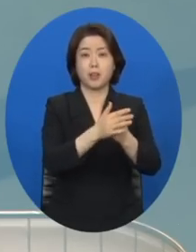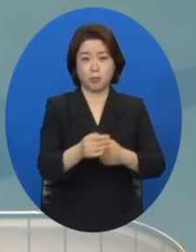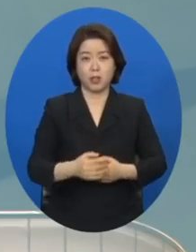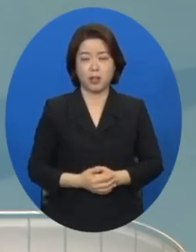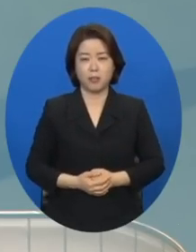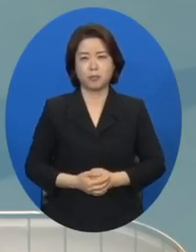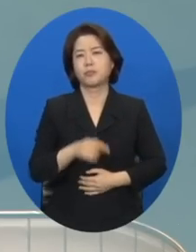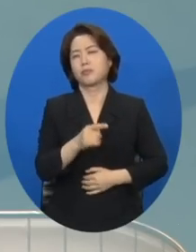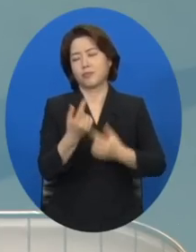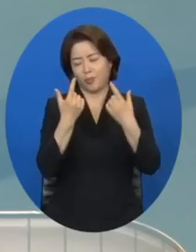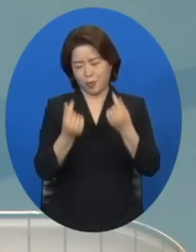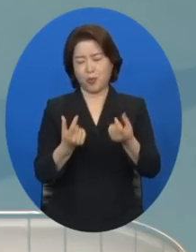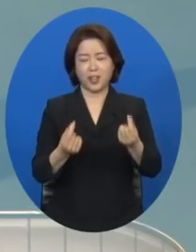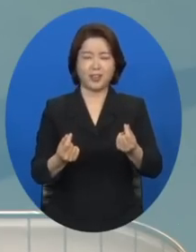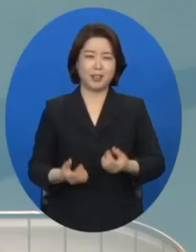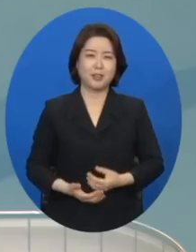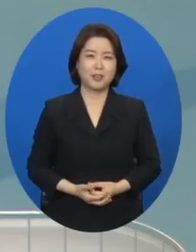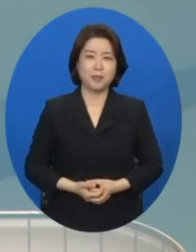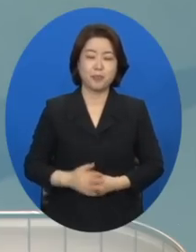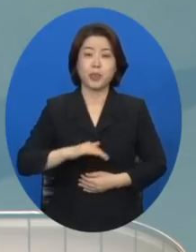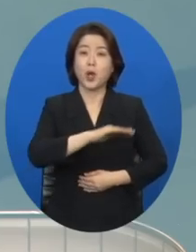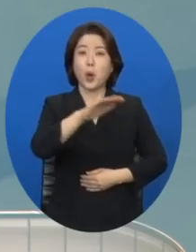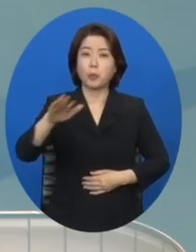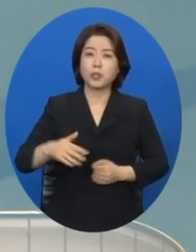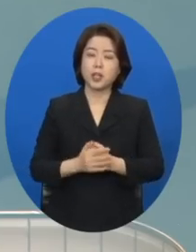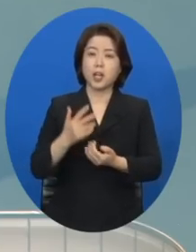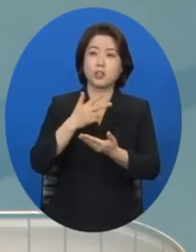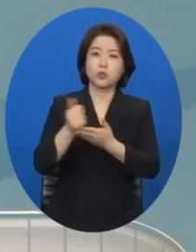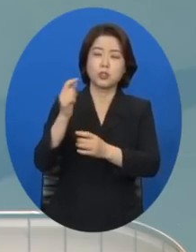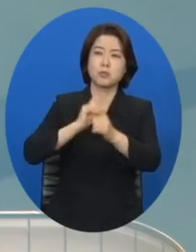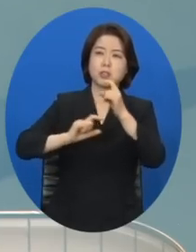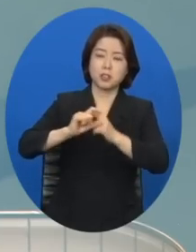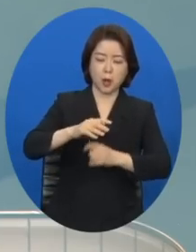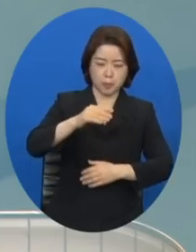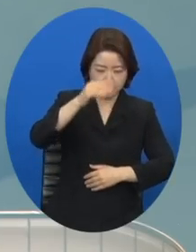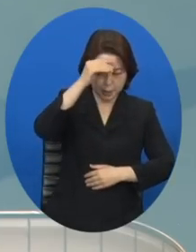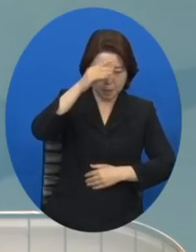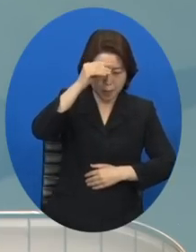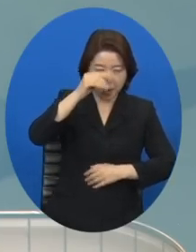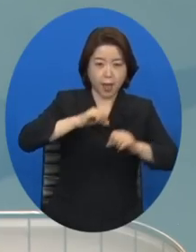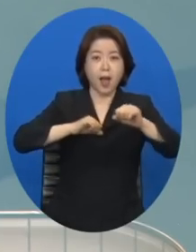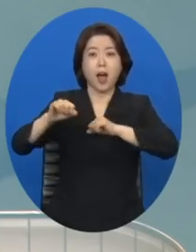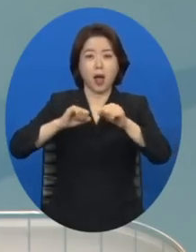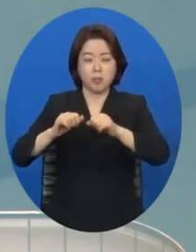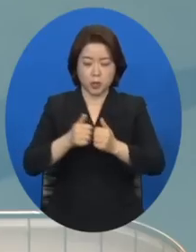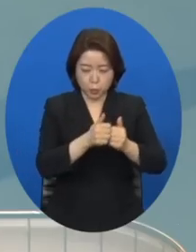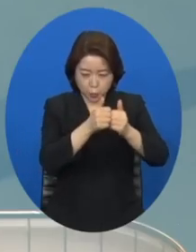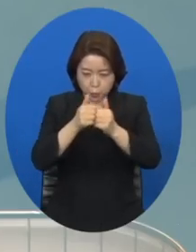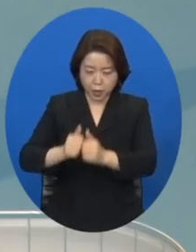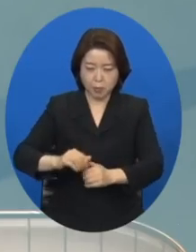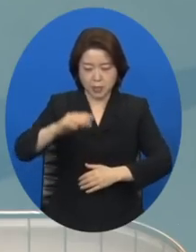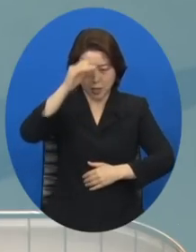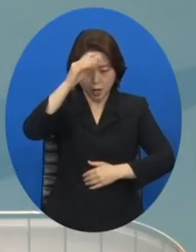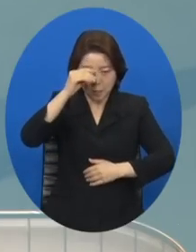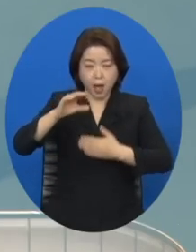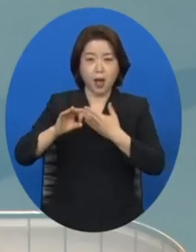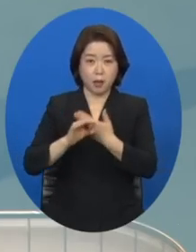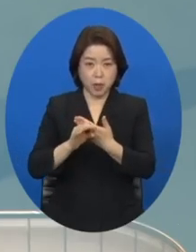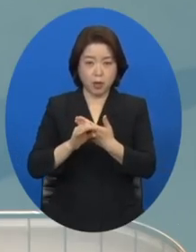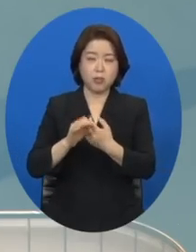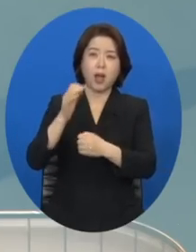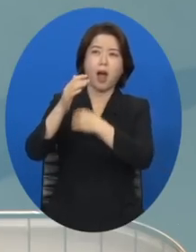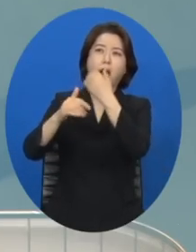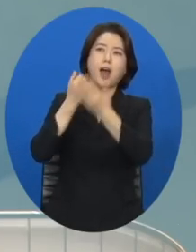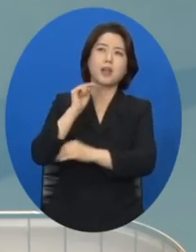마찬가지입니다 우리가 주님을 더 닮아갈수록 주님과 동행하며 더 닮아갈수록 하나님이